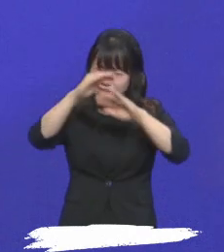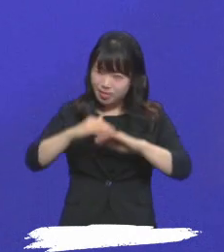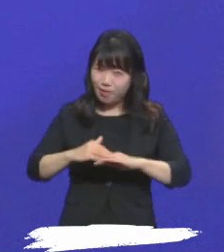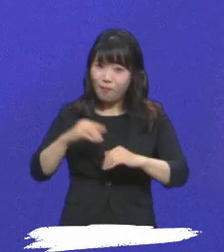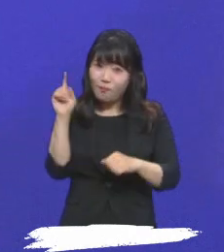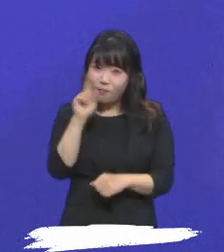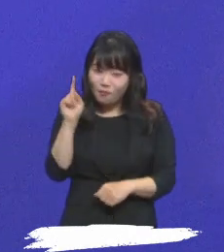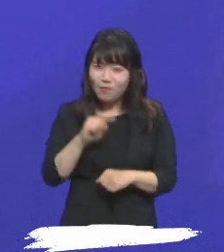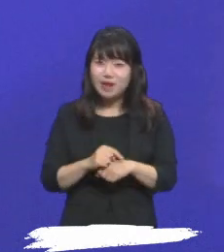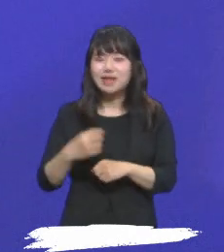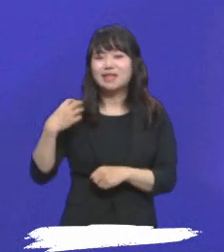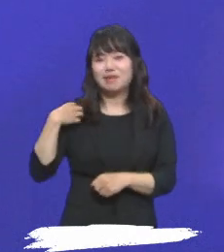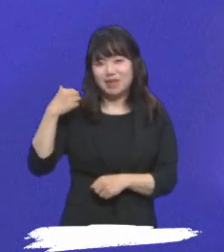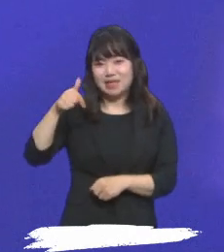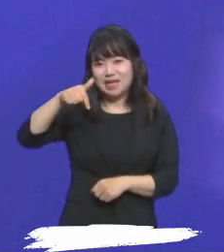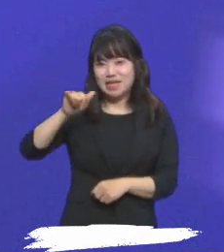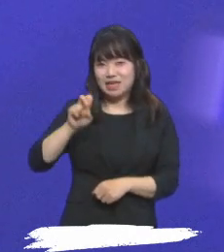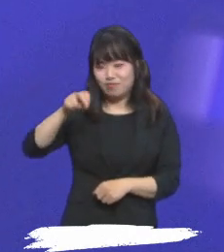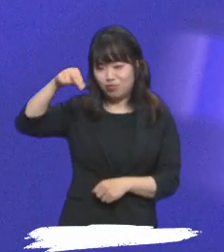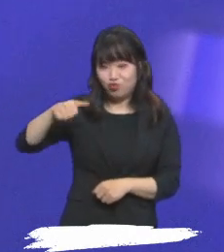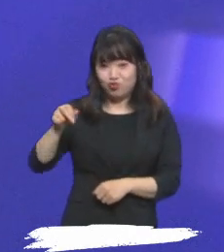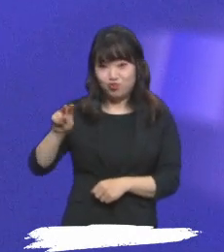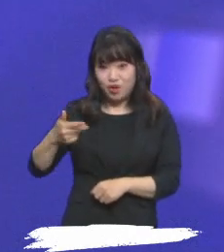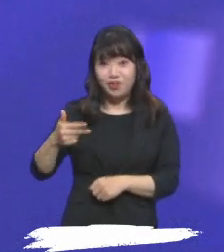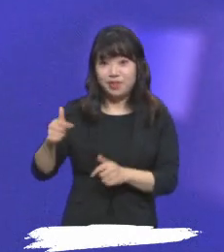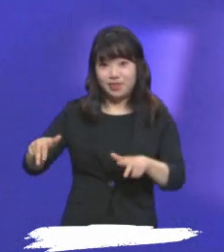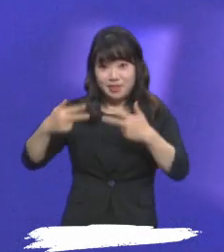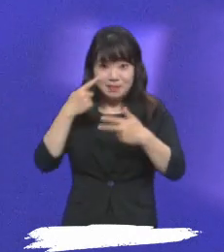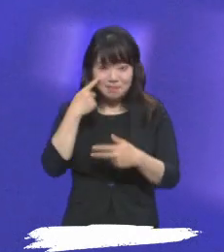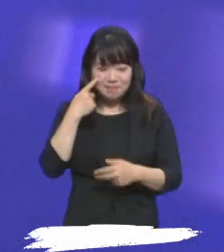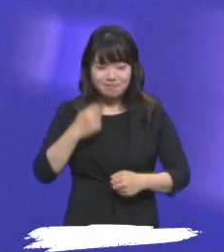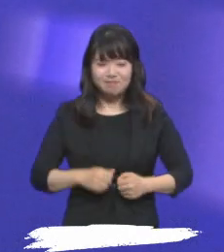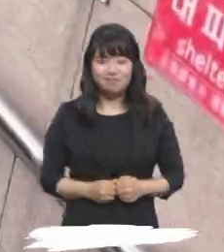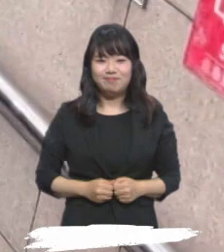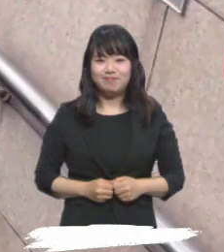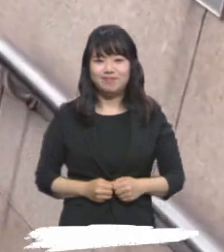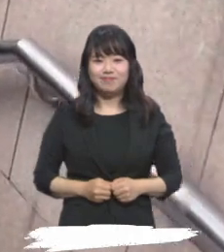전하고 있는지 노원구 김수현 주민통신원이 취재했습니다.